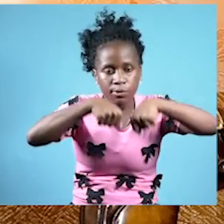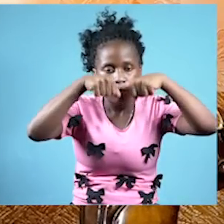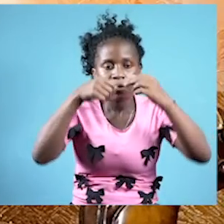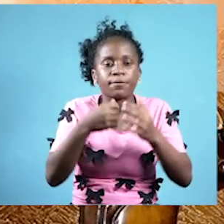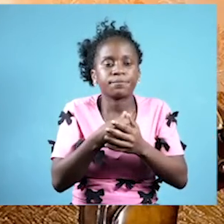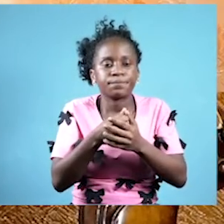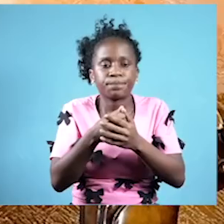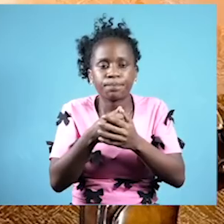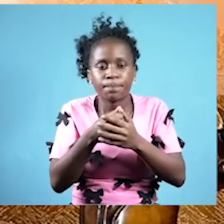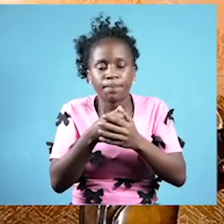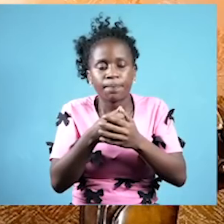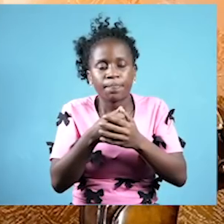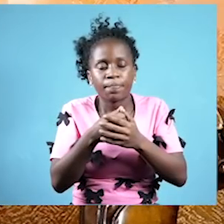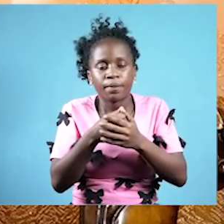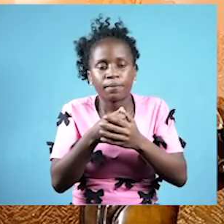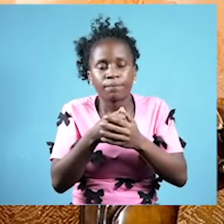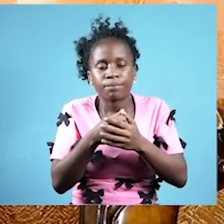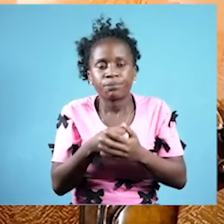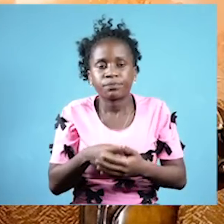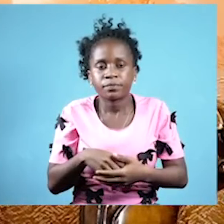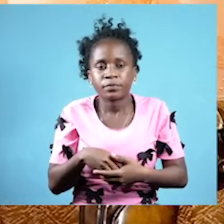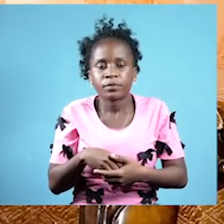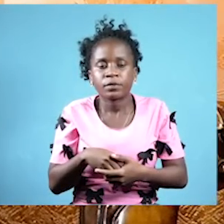Na Mheshimiwa Dr. Samia Suluhu Hassan